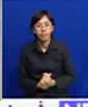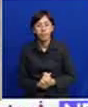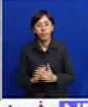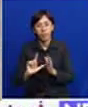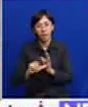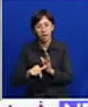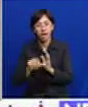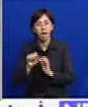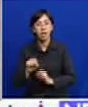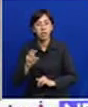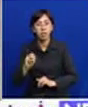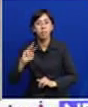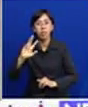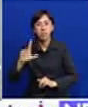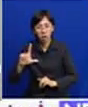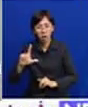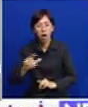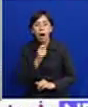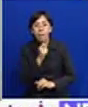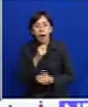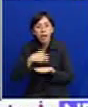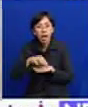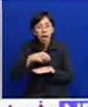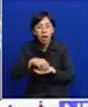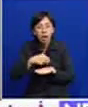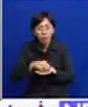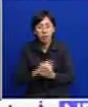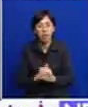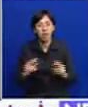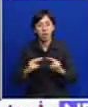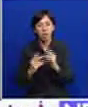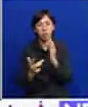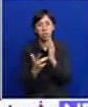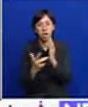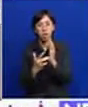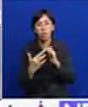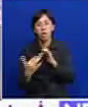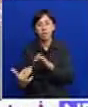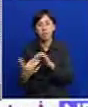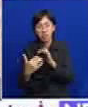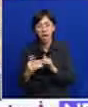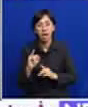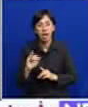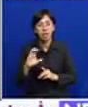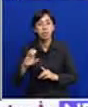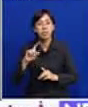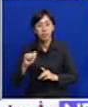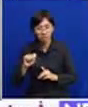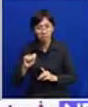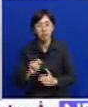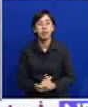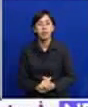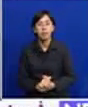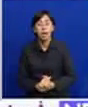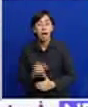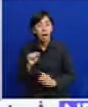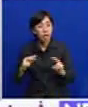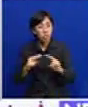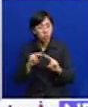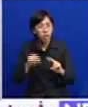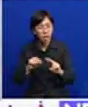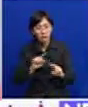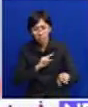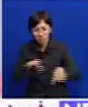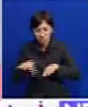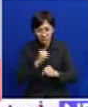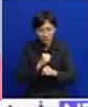ลขาธิการสภาความมั่นคงแห่งชาติกล่าวว่ากระทรวงเทคโนโลยีสารสนเทศและการสื่อสารหรือ ICT ได้จัด